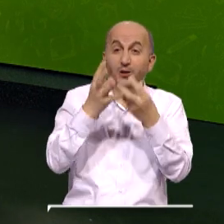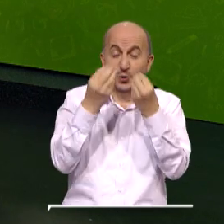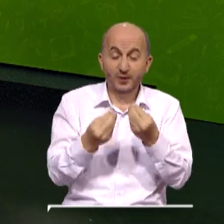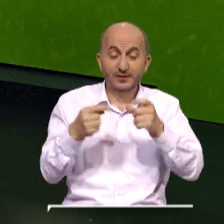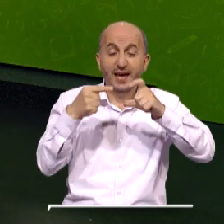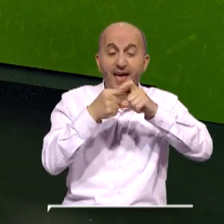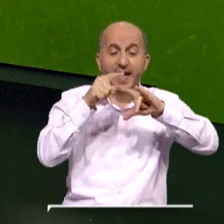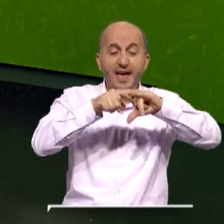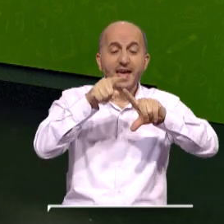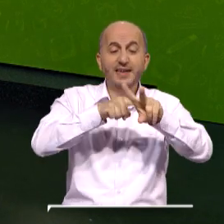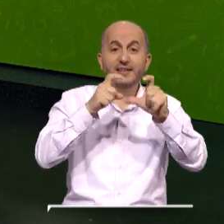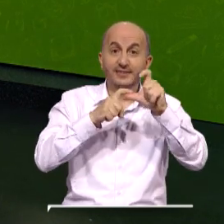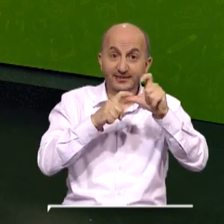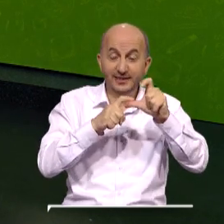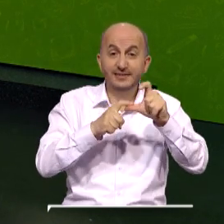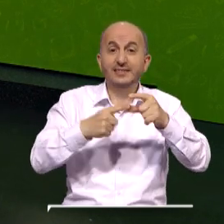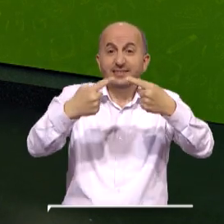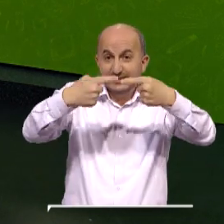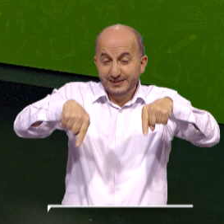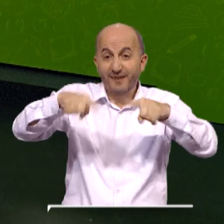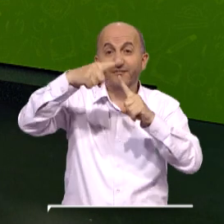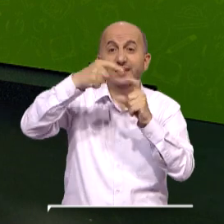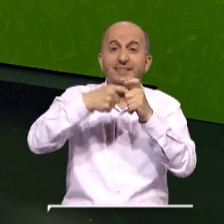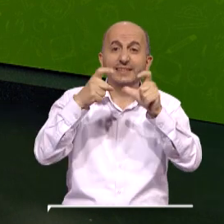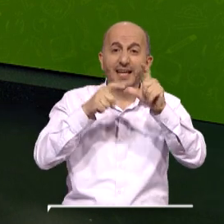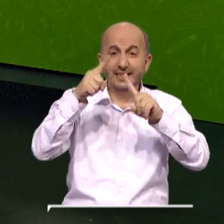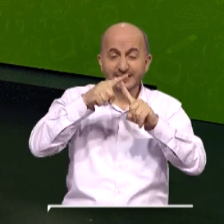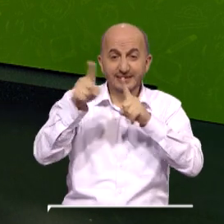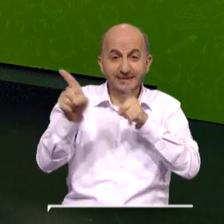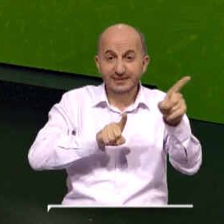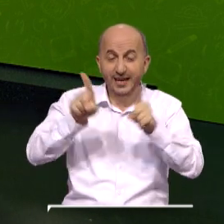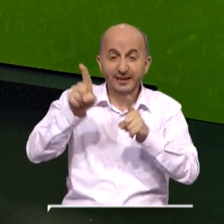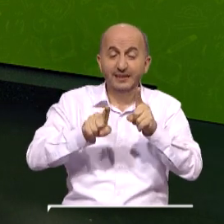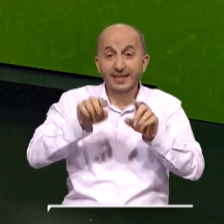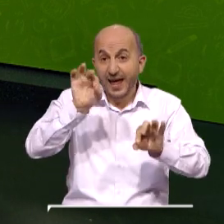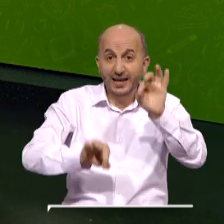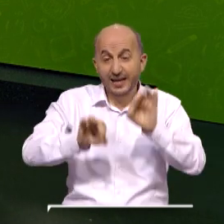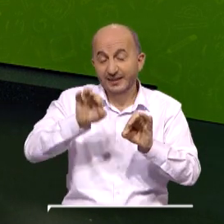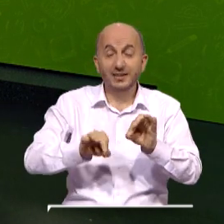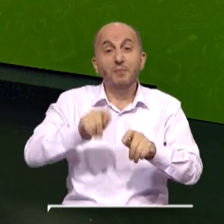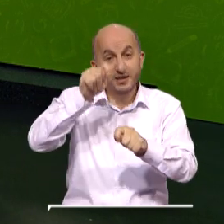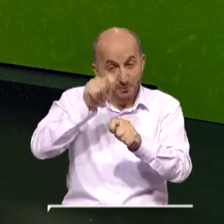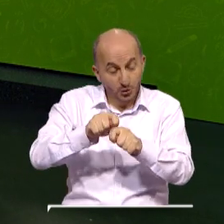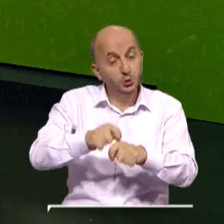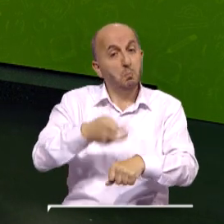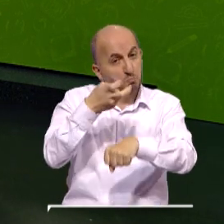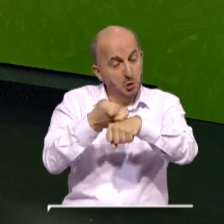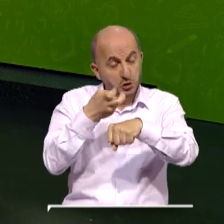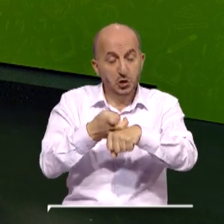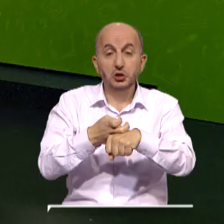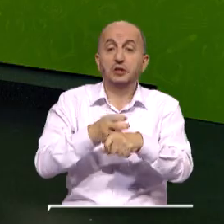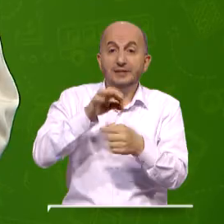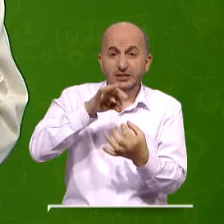olarak e heyese üzerinden test usulü online değerlendirme yapılacak ve